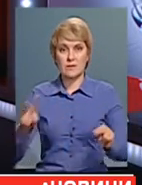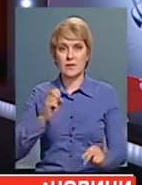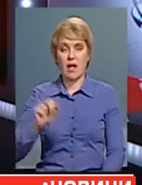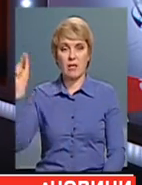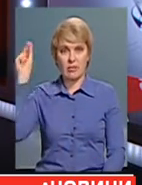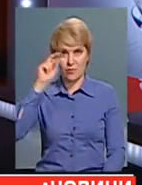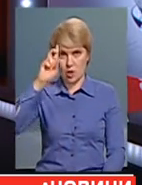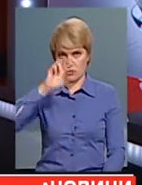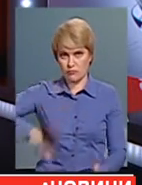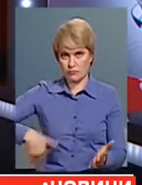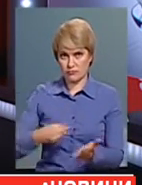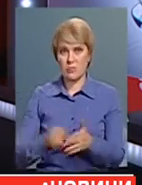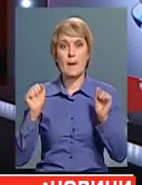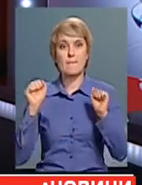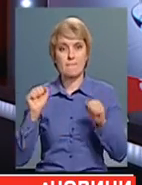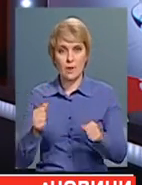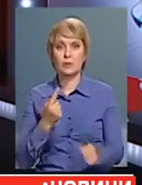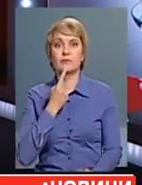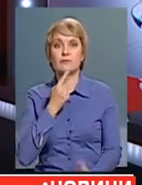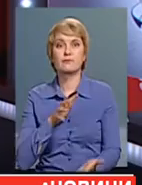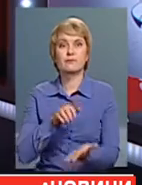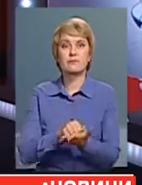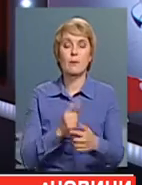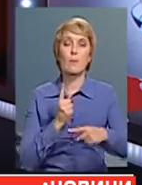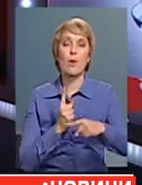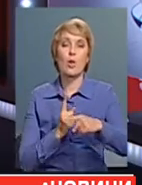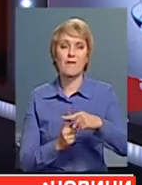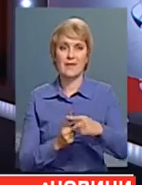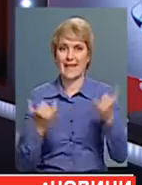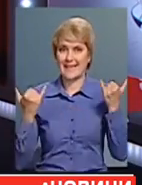державним коштом зможе претендувати майже половина нинішніх випускників.